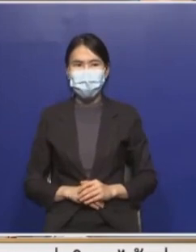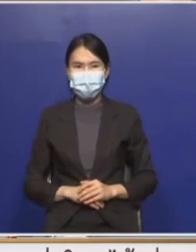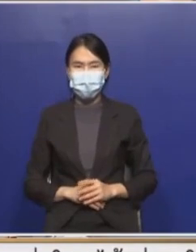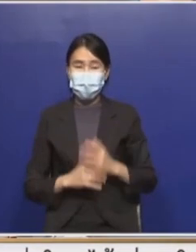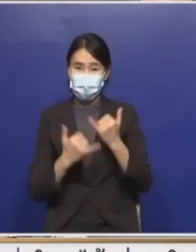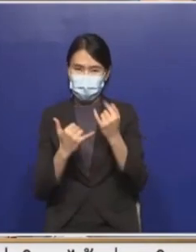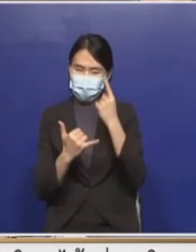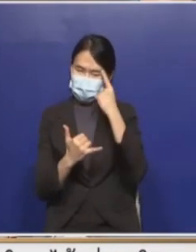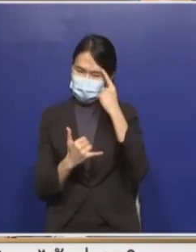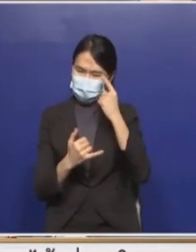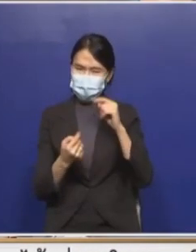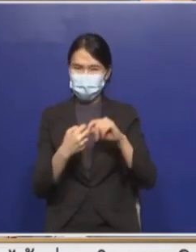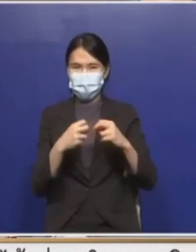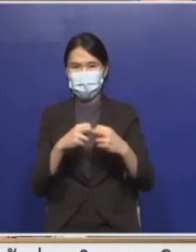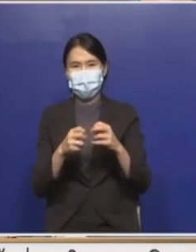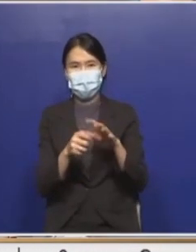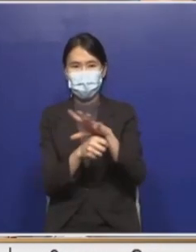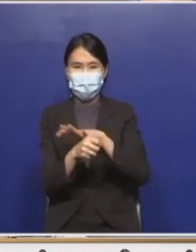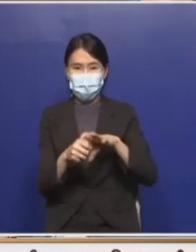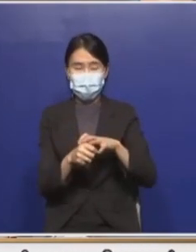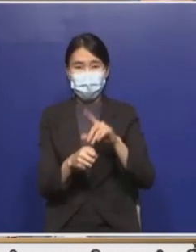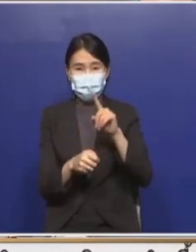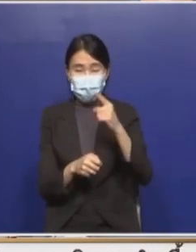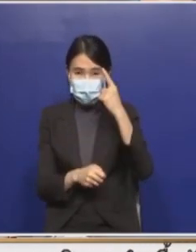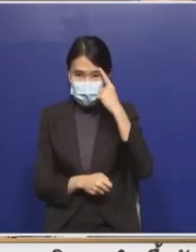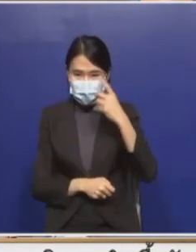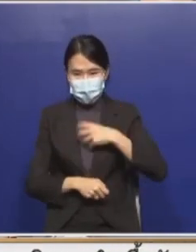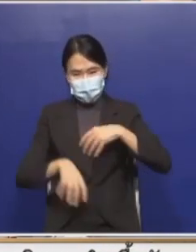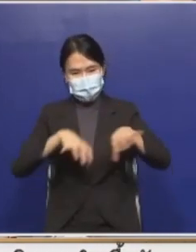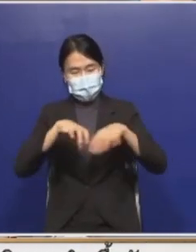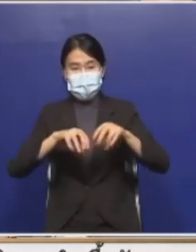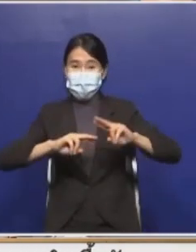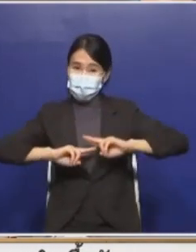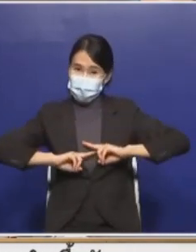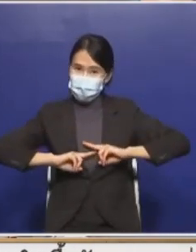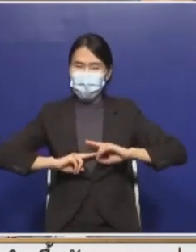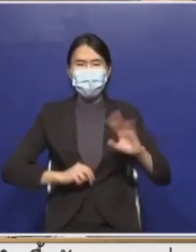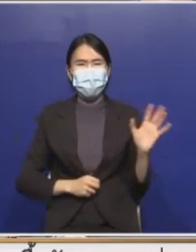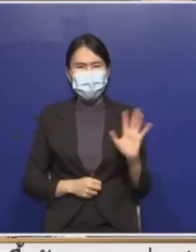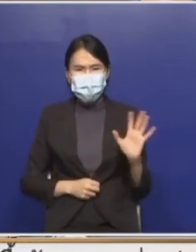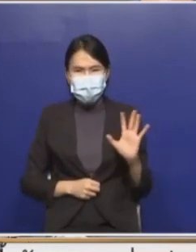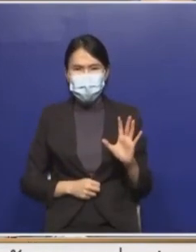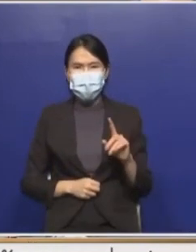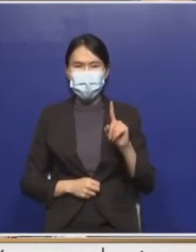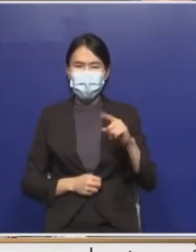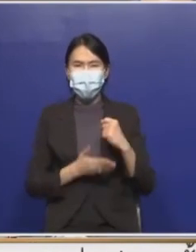วันนี้มันไม่ใช่สถานการณ์ที่ท่านจะต้องบริหารด้วยตัวเอง